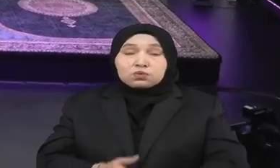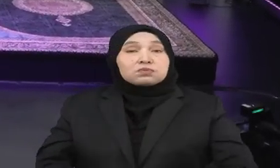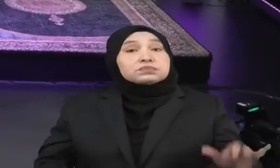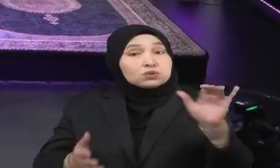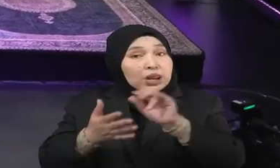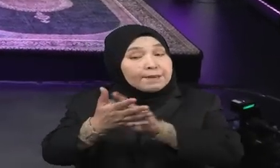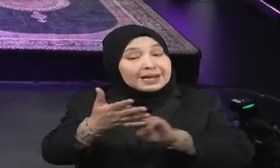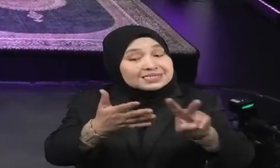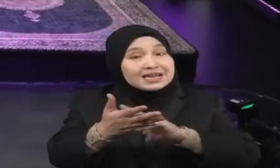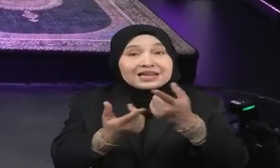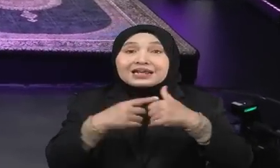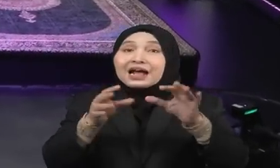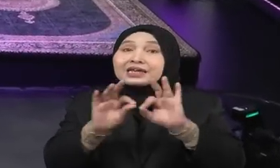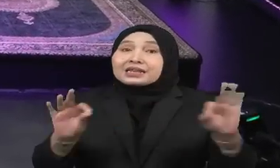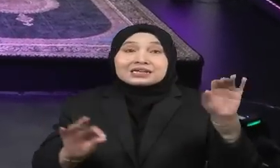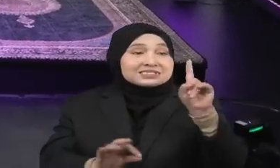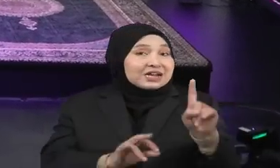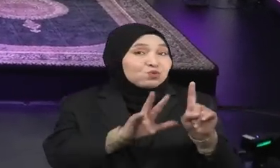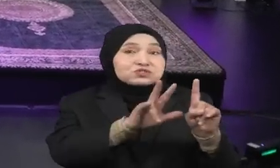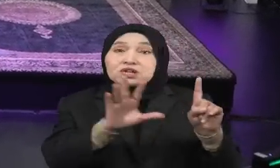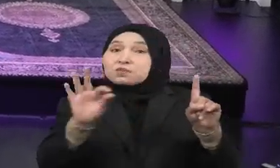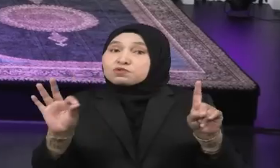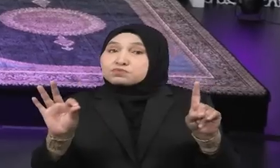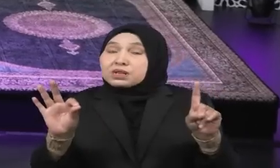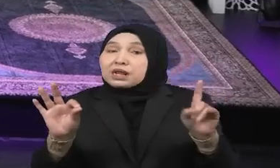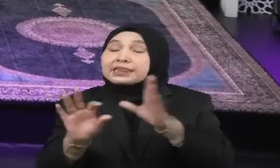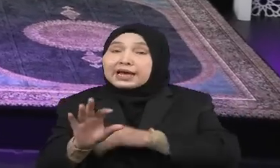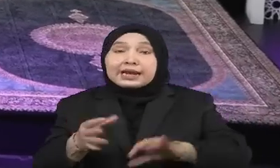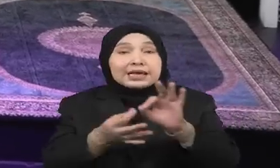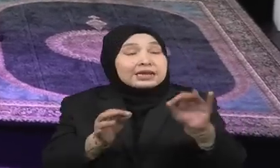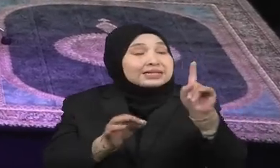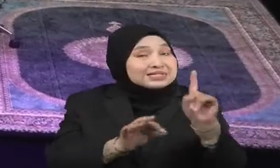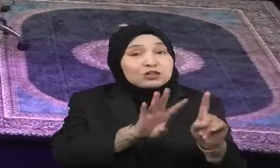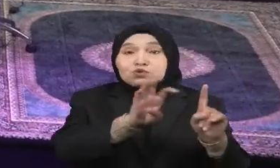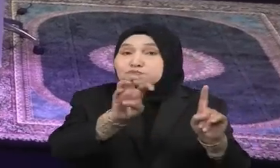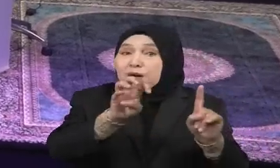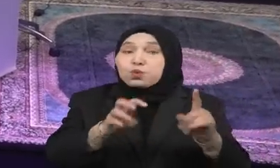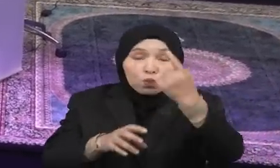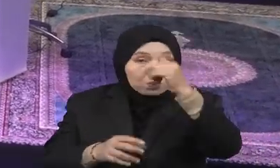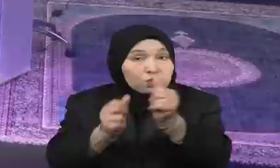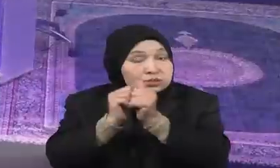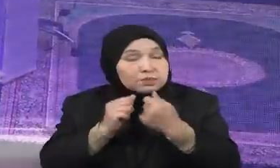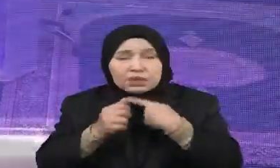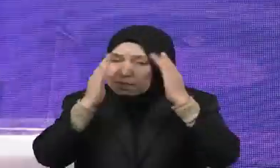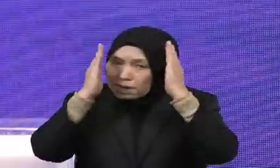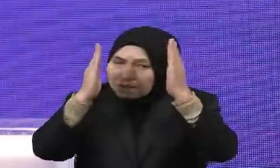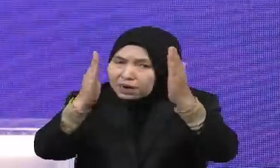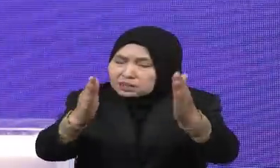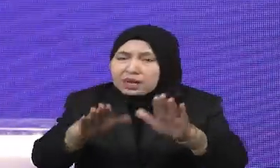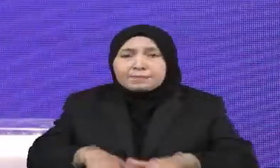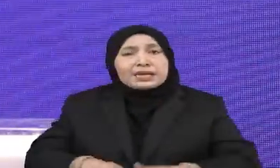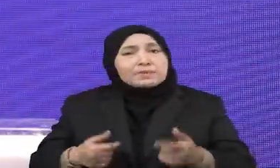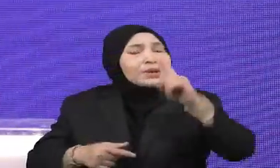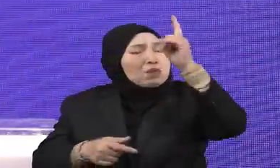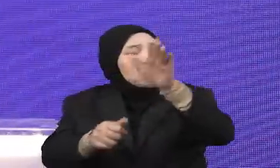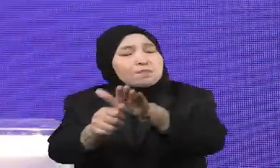bacaan daripada ayat yang ke 139 dan ayat yang ke 140 untuk sama-sama kita beri perhatian Bagaimana Allah